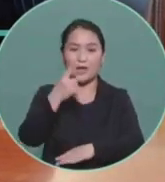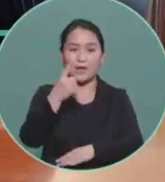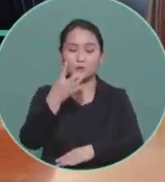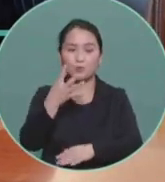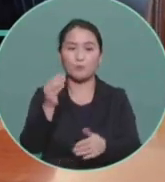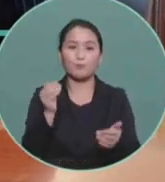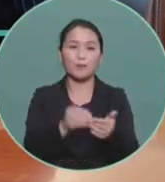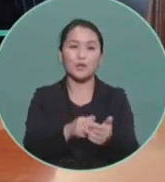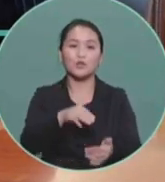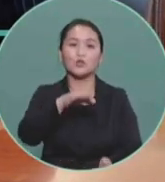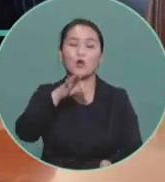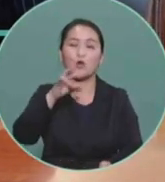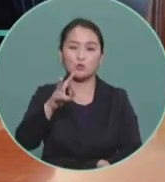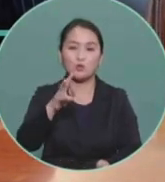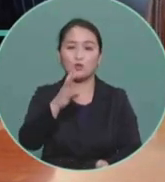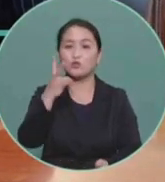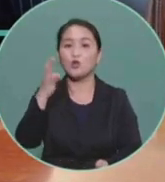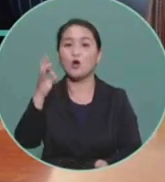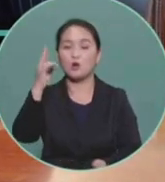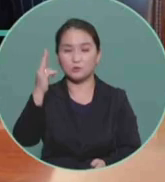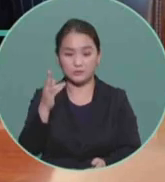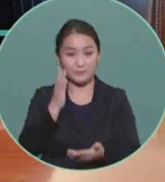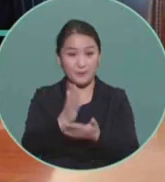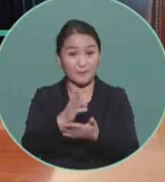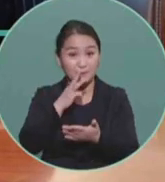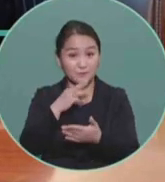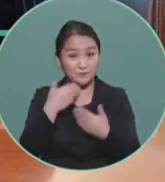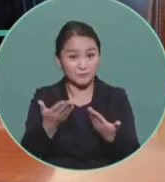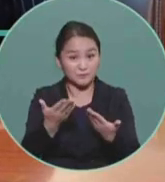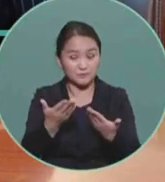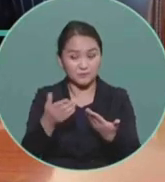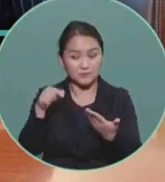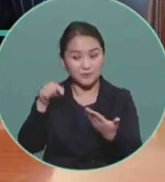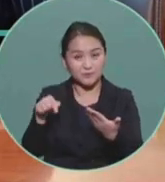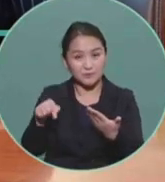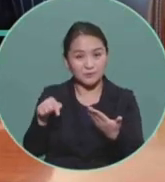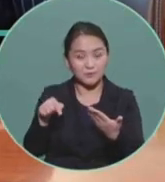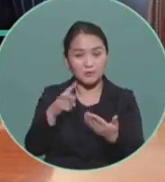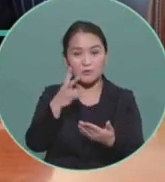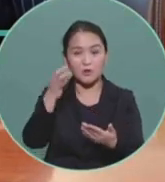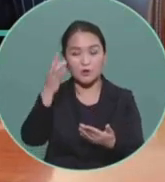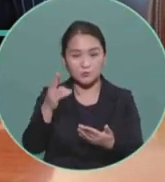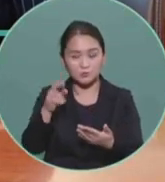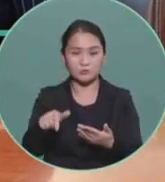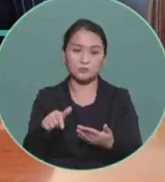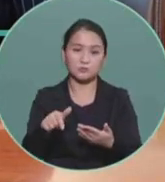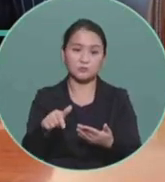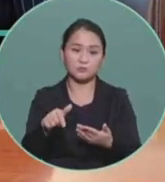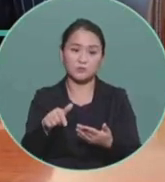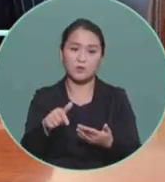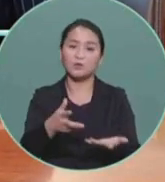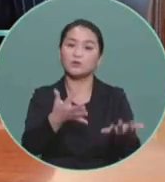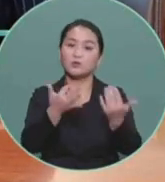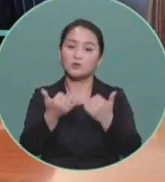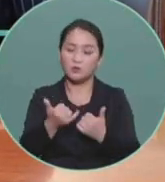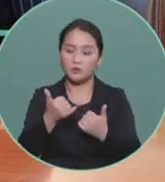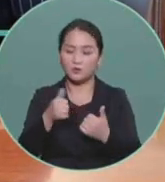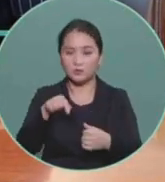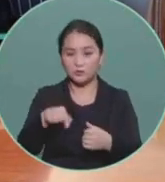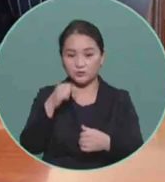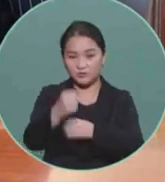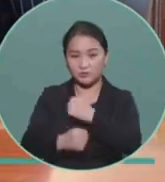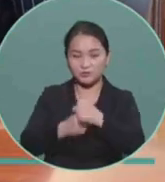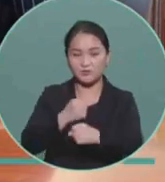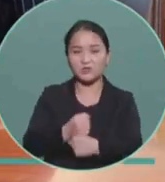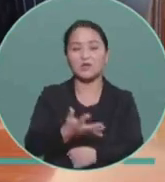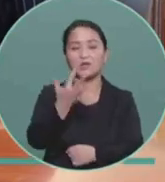14,000 тонн нөөц бий гэсэн ийм мэдээлэл байна. За тэгэхээр энэ хүү одоо нөөцний тоо энэ жилийн тухайд ер нь